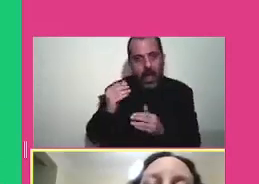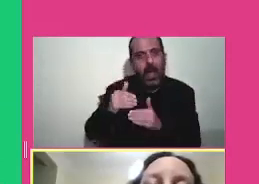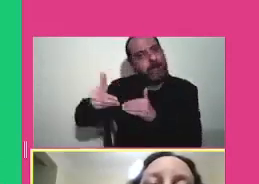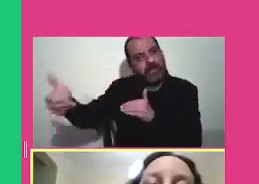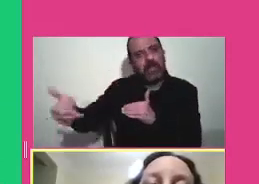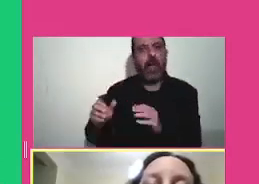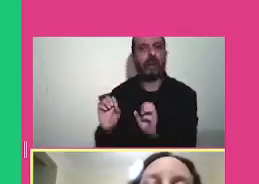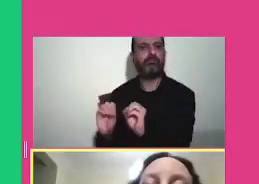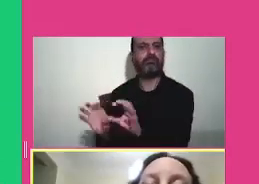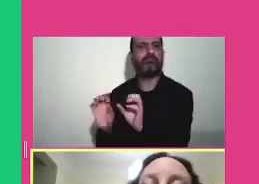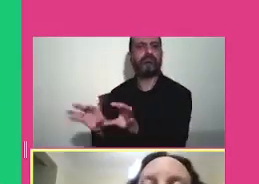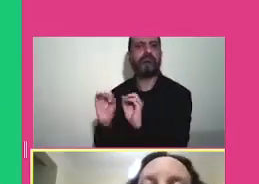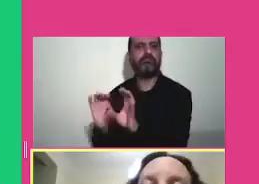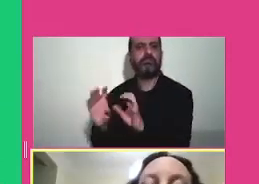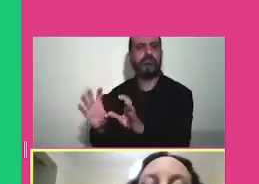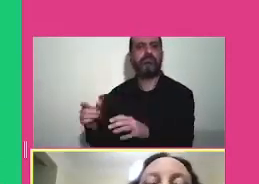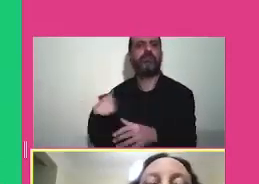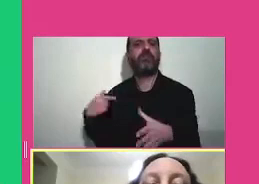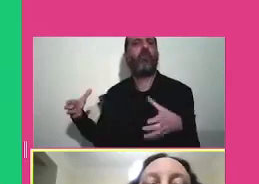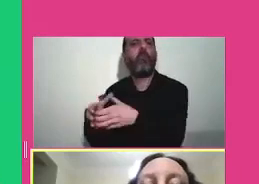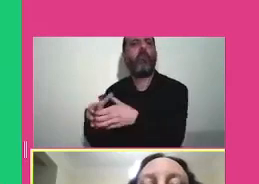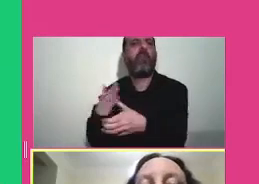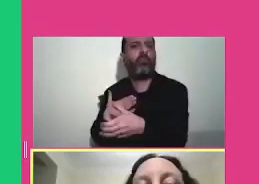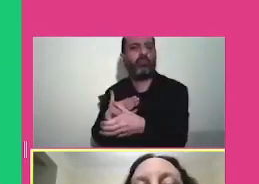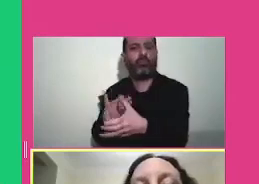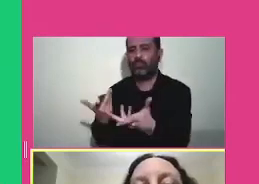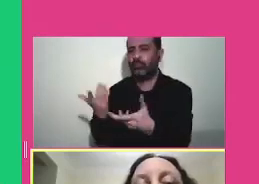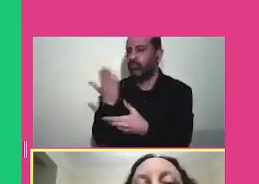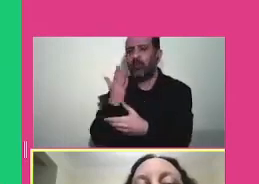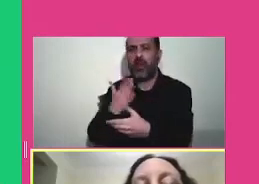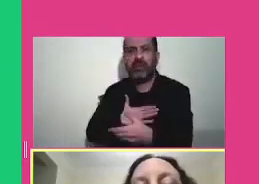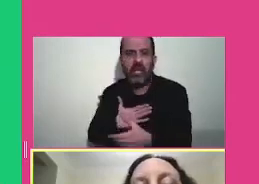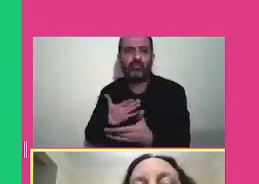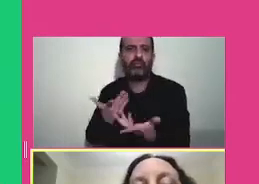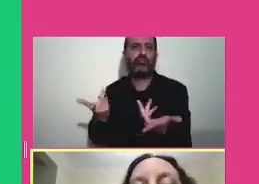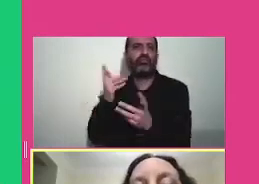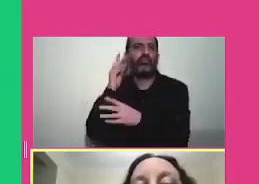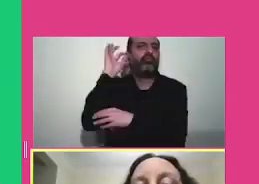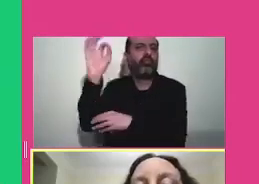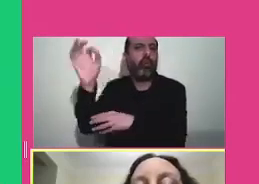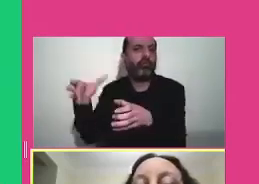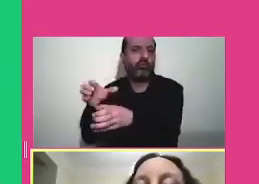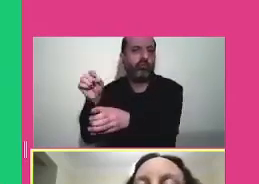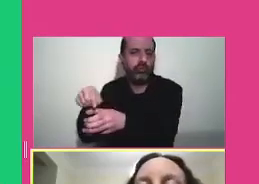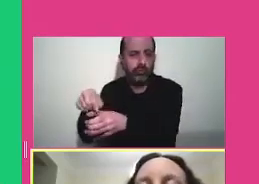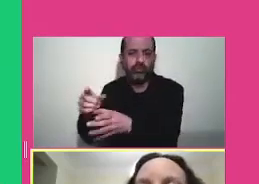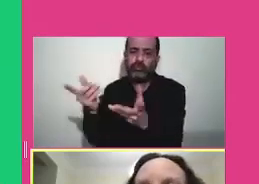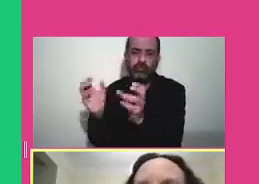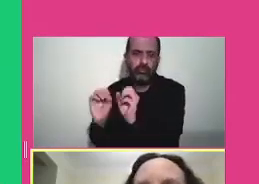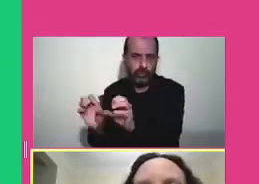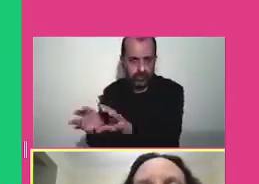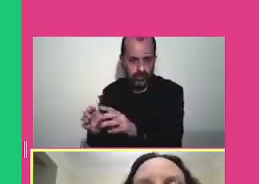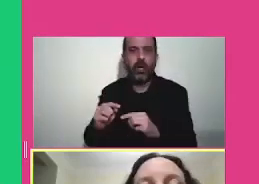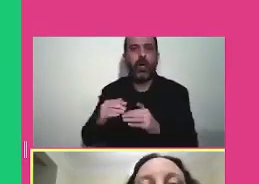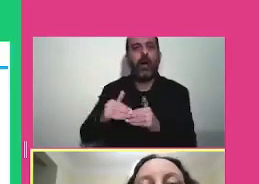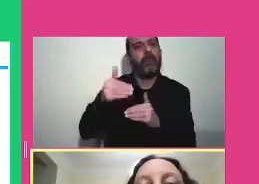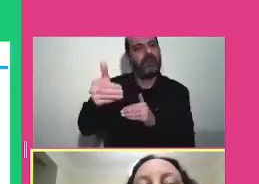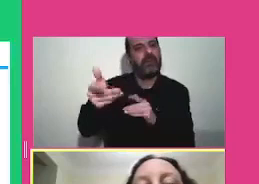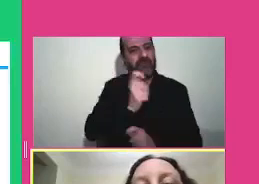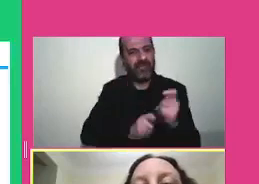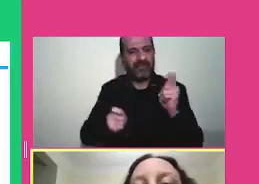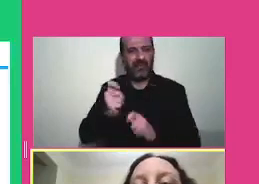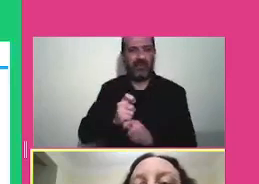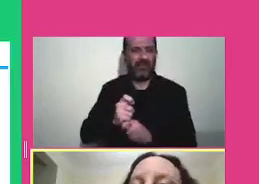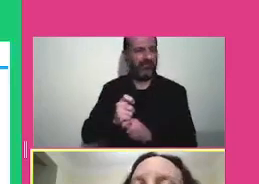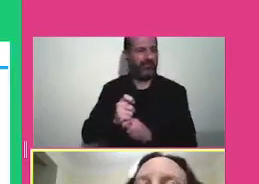στις δικές τους ομάδες στόχου. Με αυτό το σκοπό, κάναμε και ένα εργαστήριο capacity building.